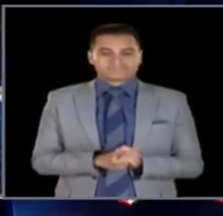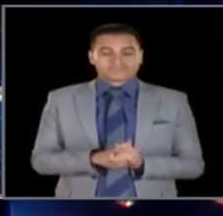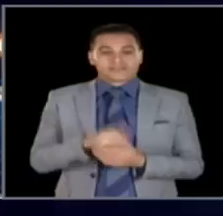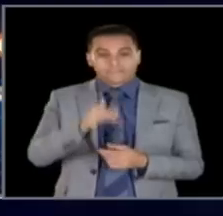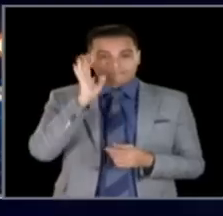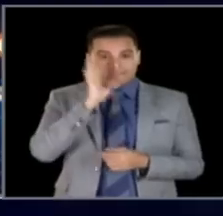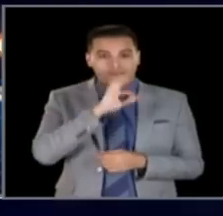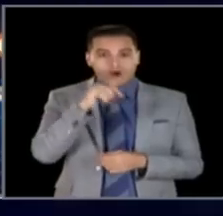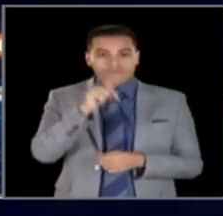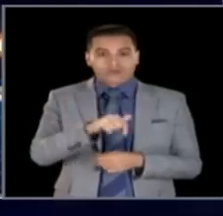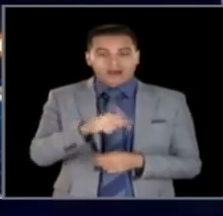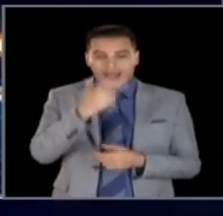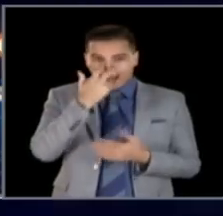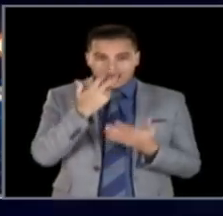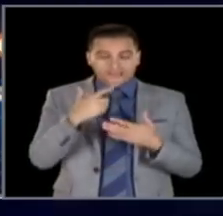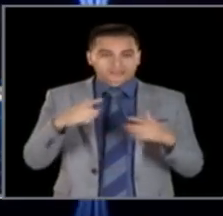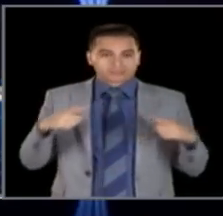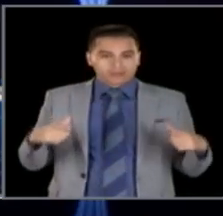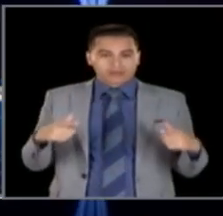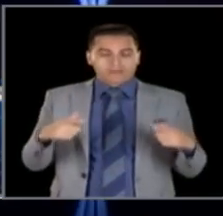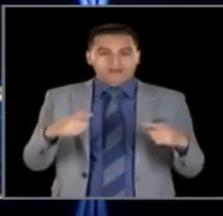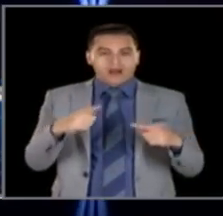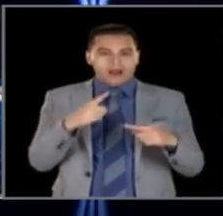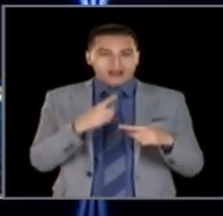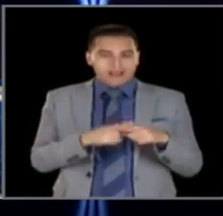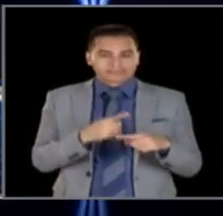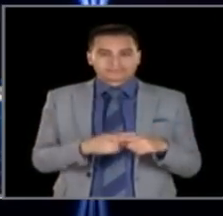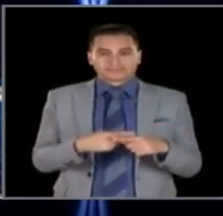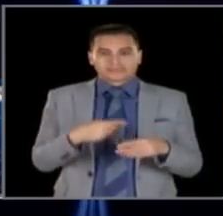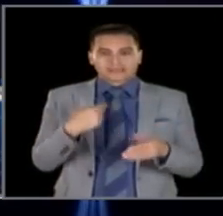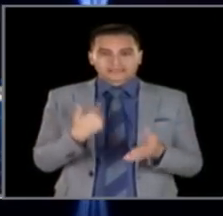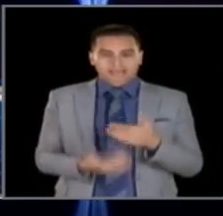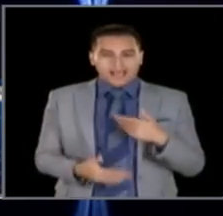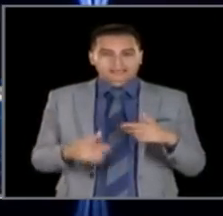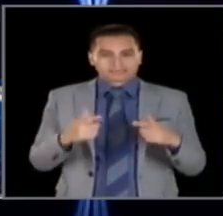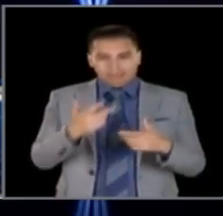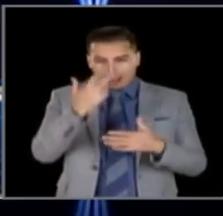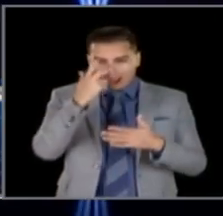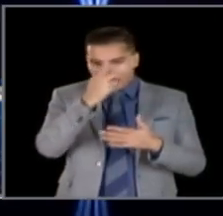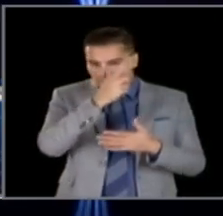فيها أواني وأدوات من الفخار بترجع للعصر الحجري،